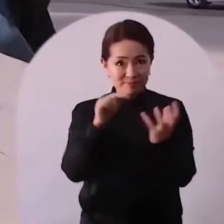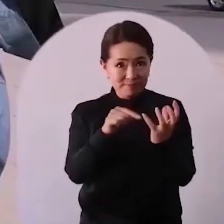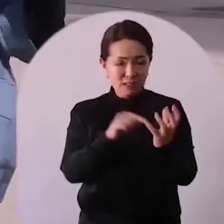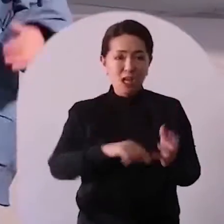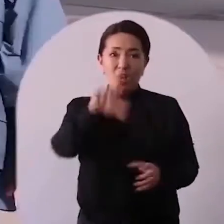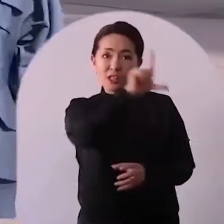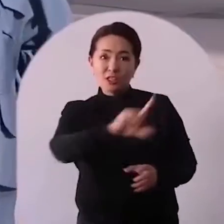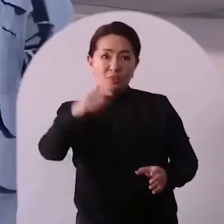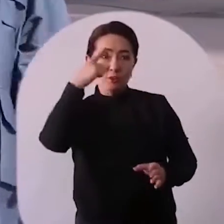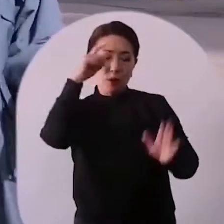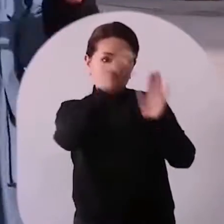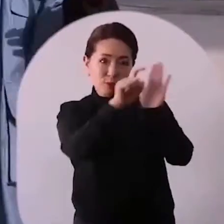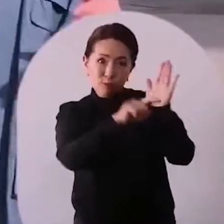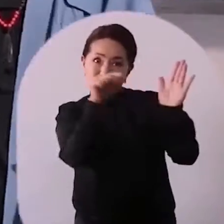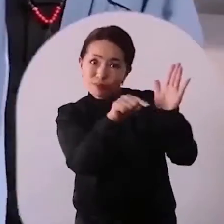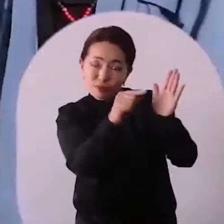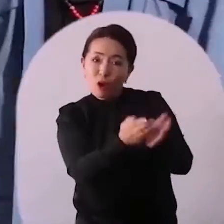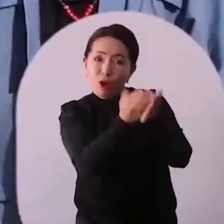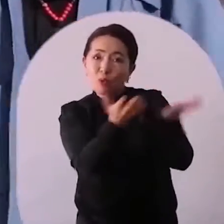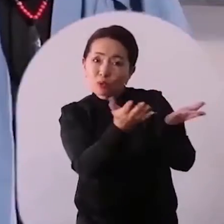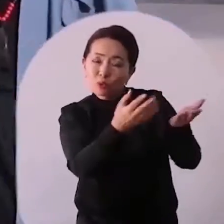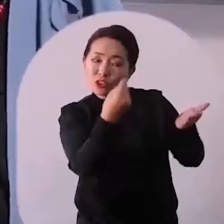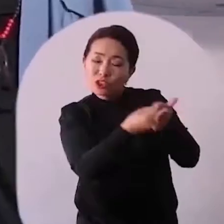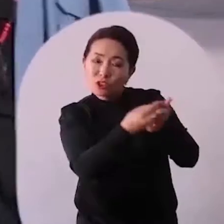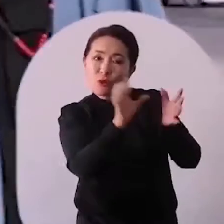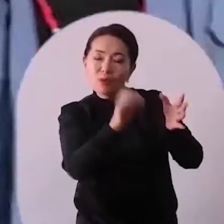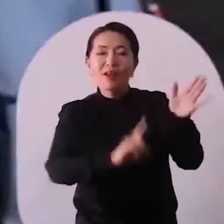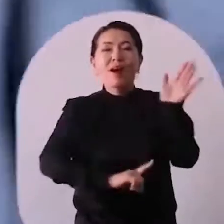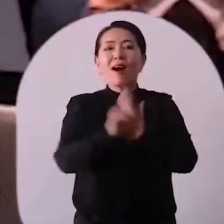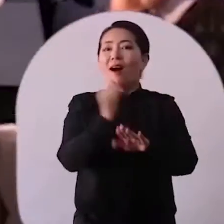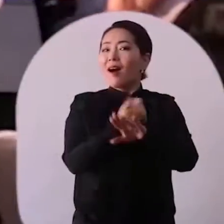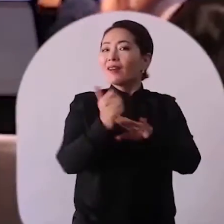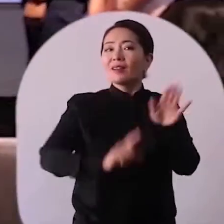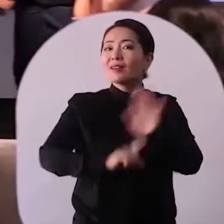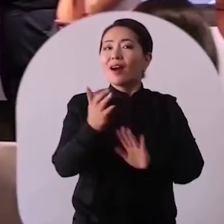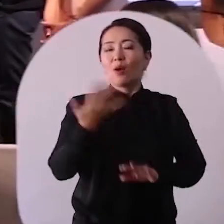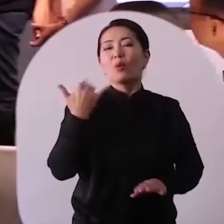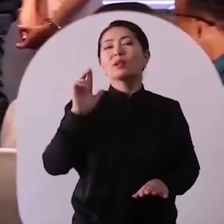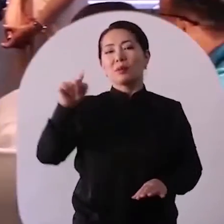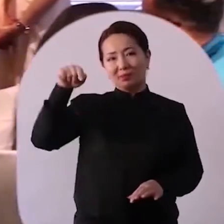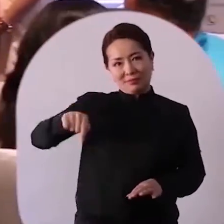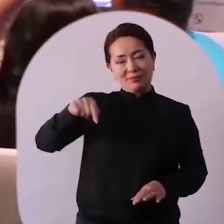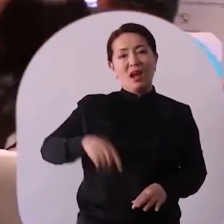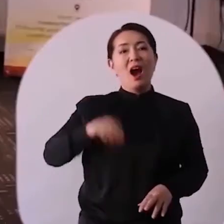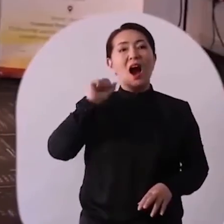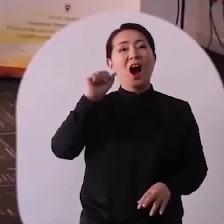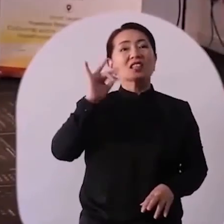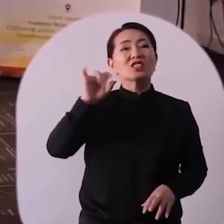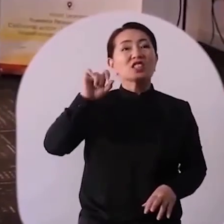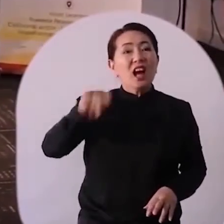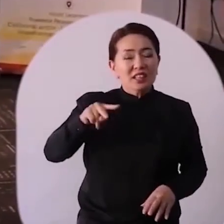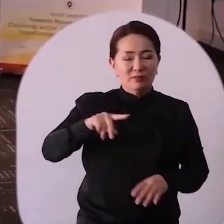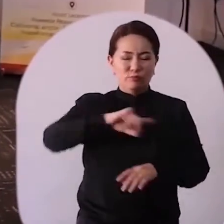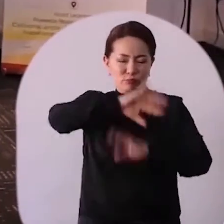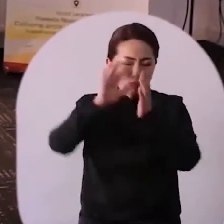хөтөлбөрийг нэгэн том хөлөг онгоцоор зөвлөвлөл бидний хамгийн ихний айл Улаанбаатар хотоос эхэлсэн юм. Ардчлалын суур зарчмууд 9 хоногийн